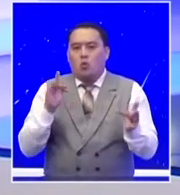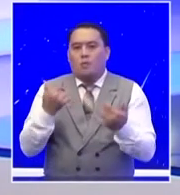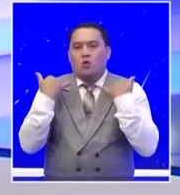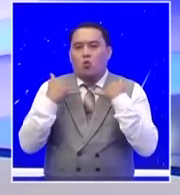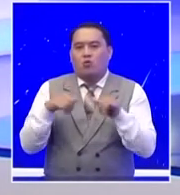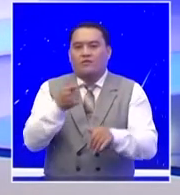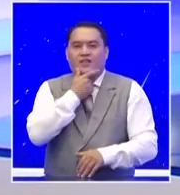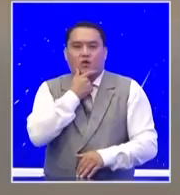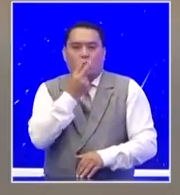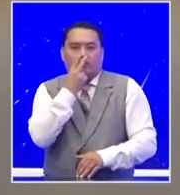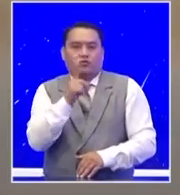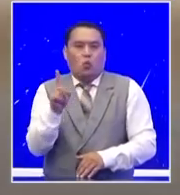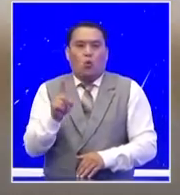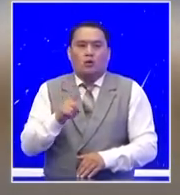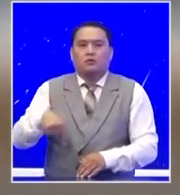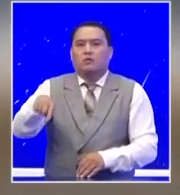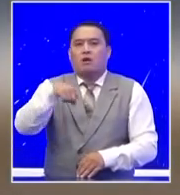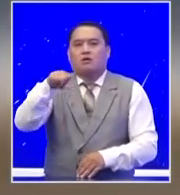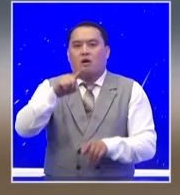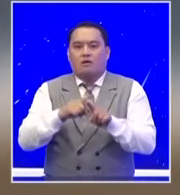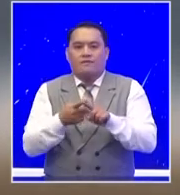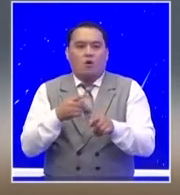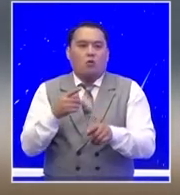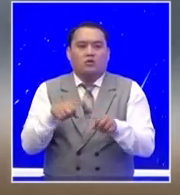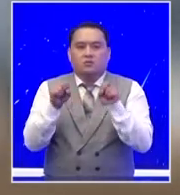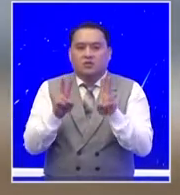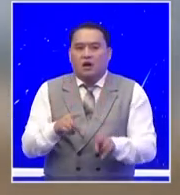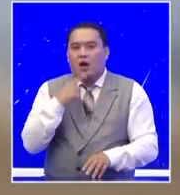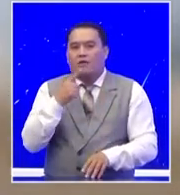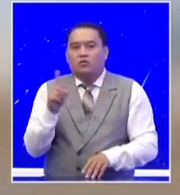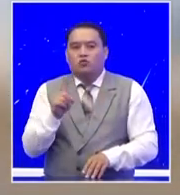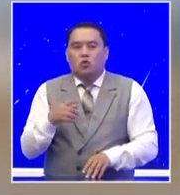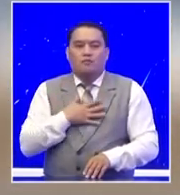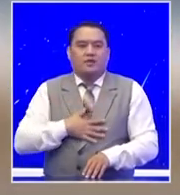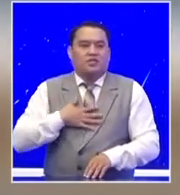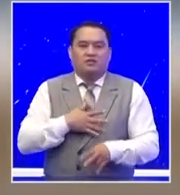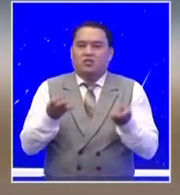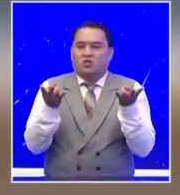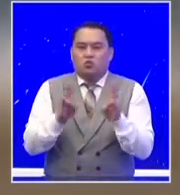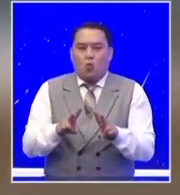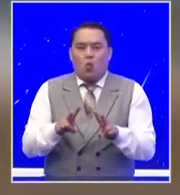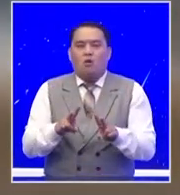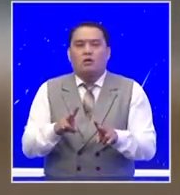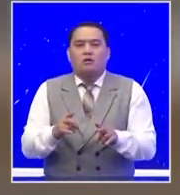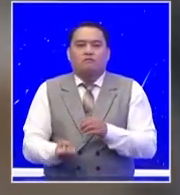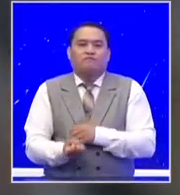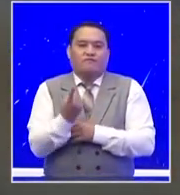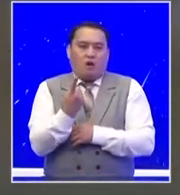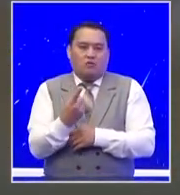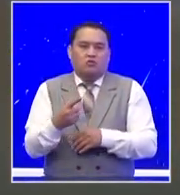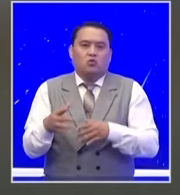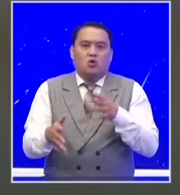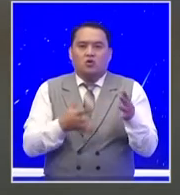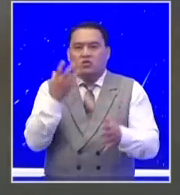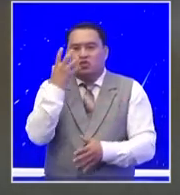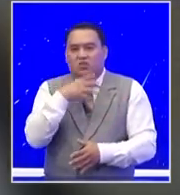удивлены увиденным. Напоминает торнадо, говорят они. А вот эксперты говорят, что волноваться не стоит. Песчаные вихри возникают в малооблачную